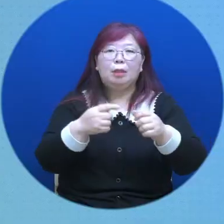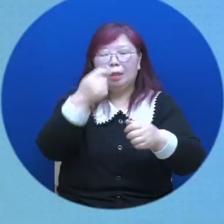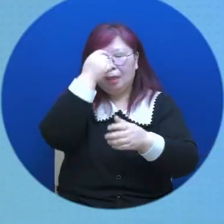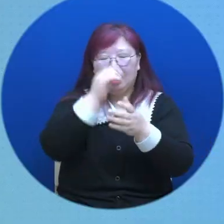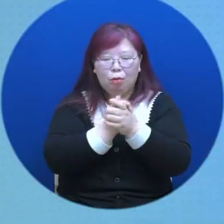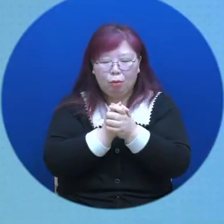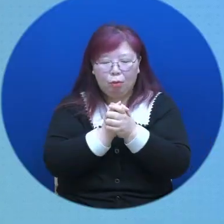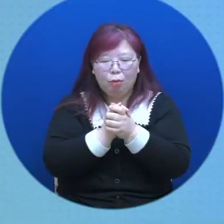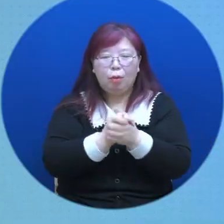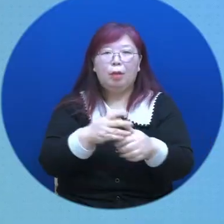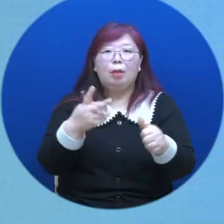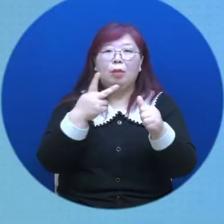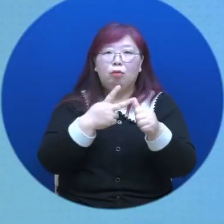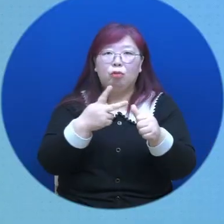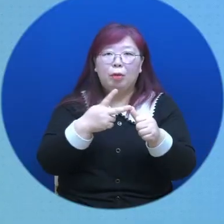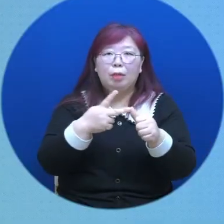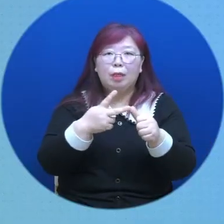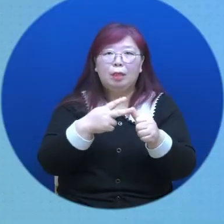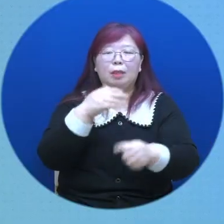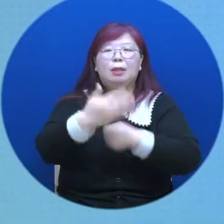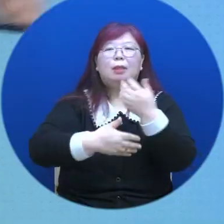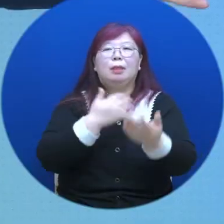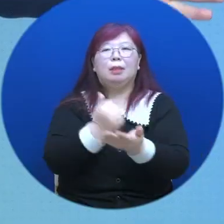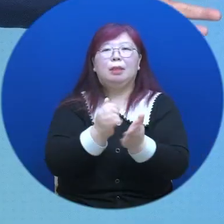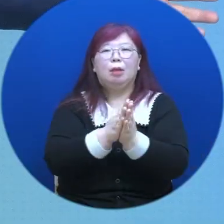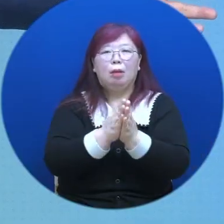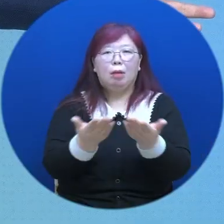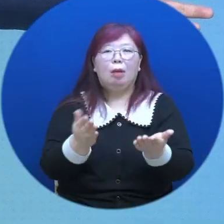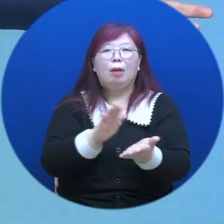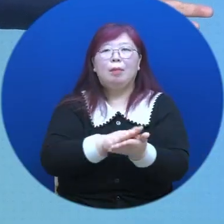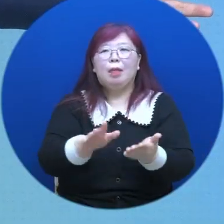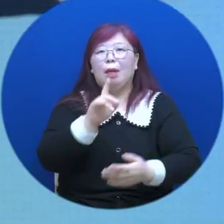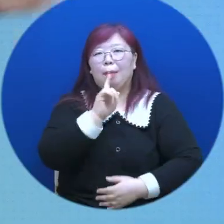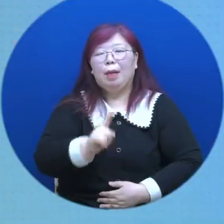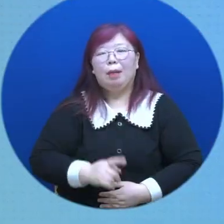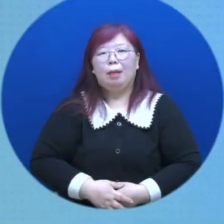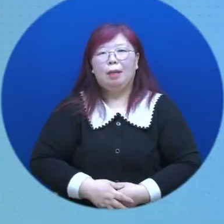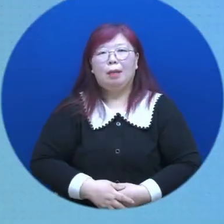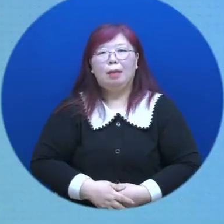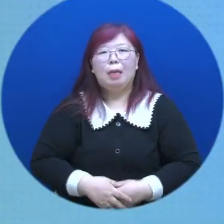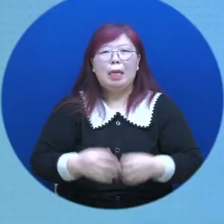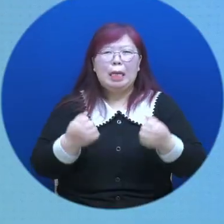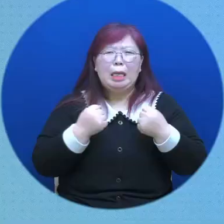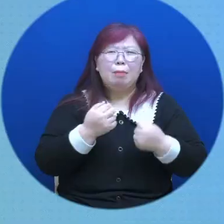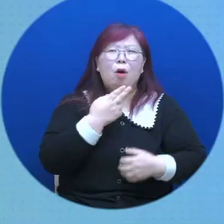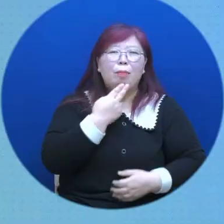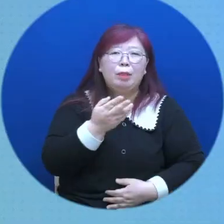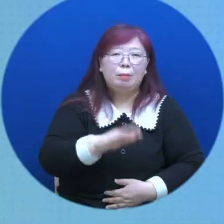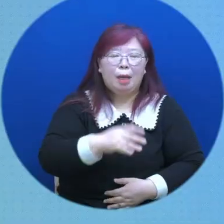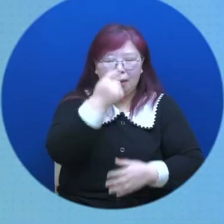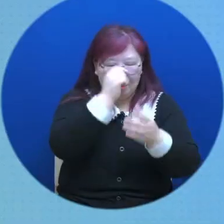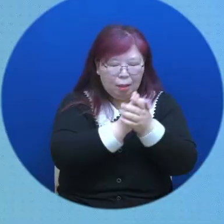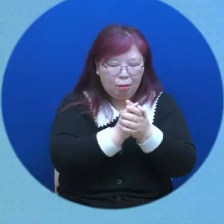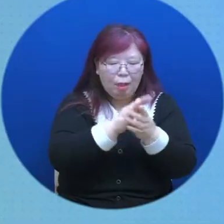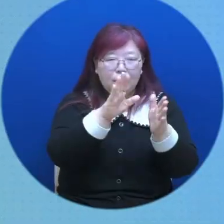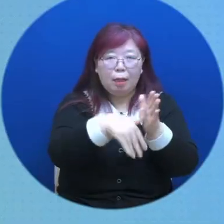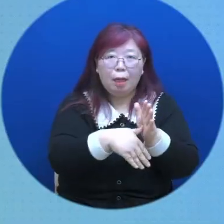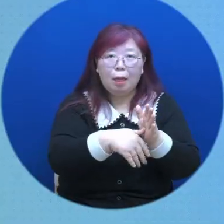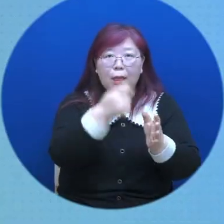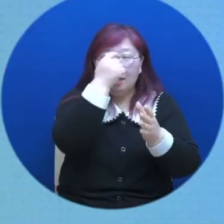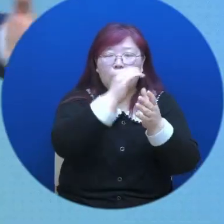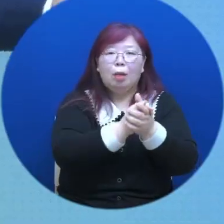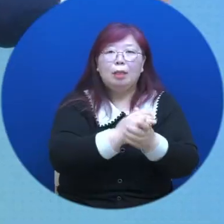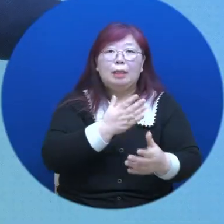기도였고 하나는 성경이었습니다. 이렇게 얘기해요. 힘이 없지만 하나님께 기도할 때 기도하는